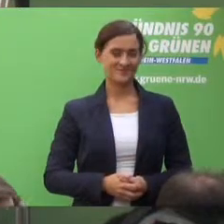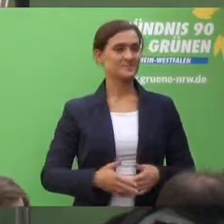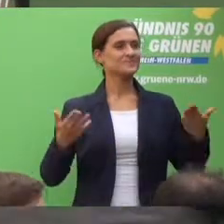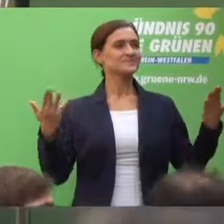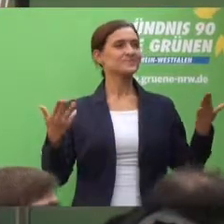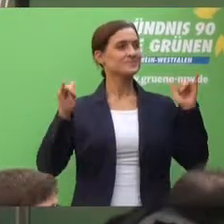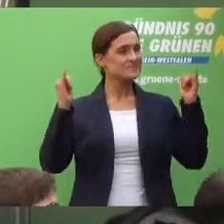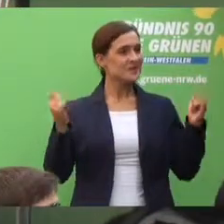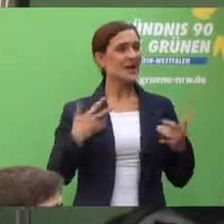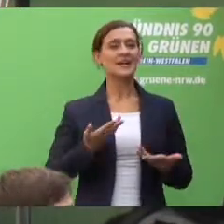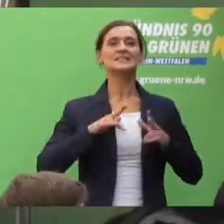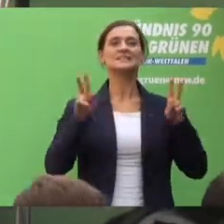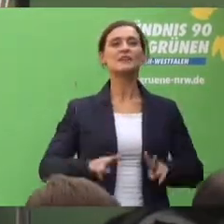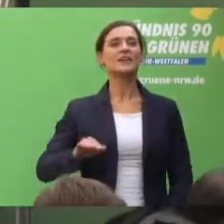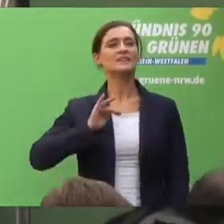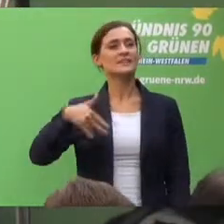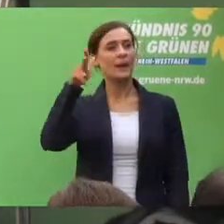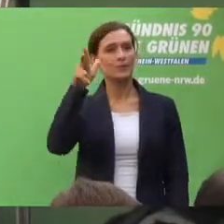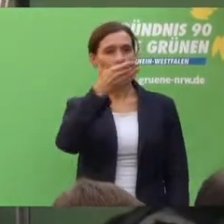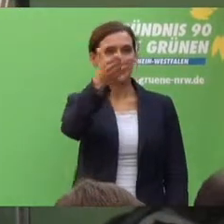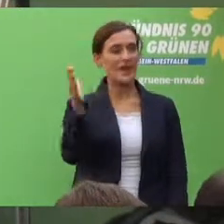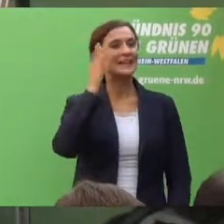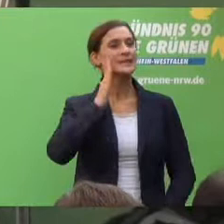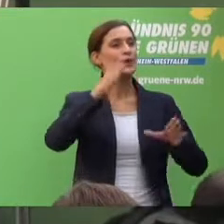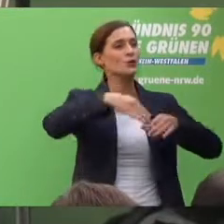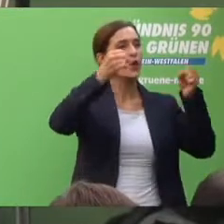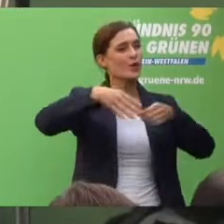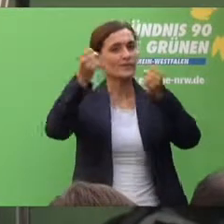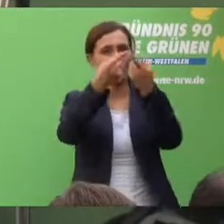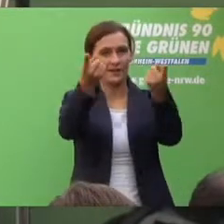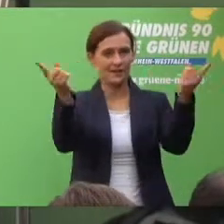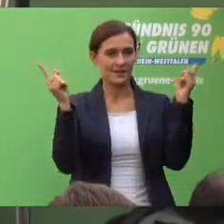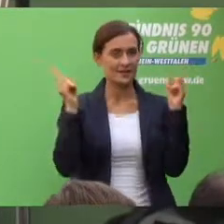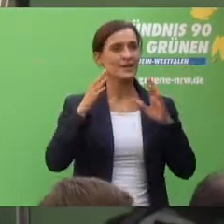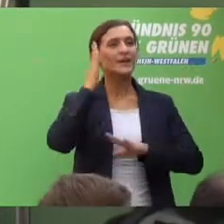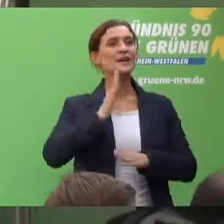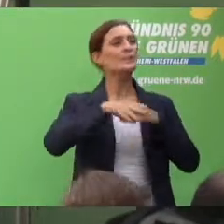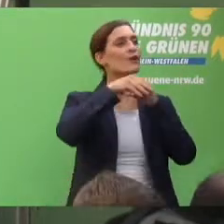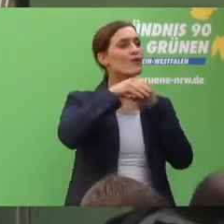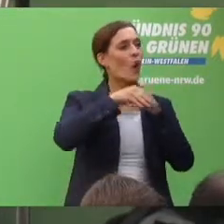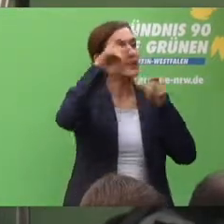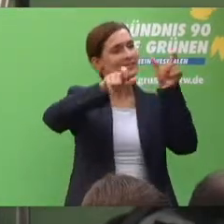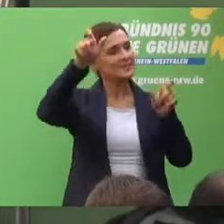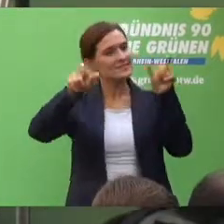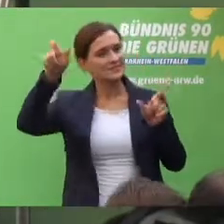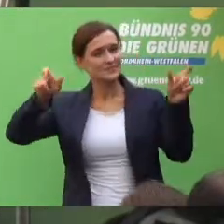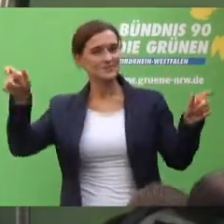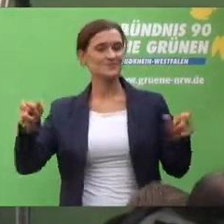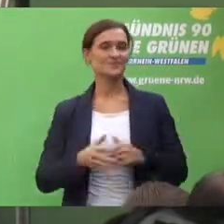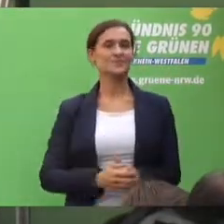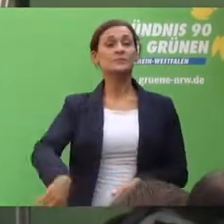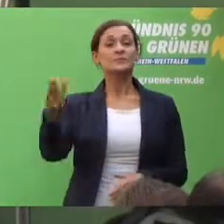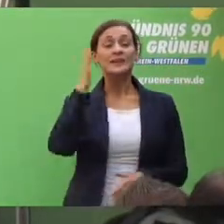Ja, meine Damen und Herren, liebe Kölnerinnen und Kölner, liebe Freundinnen und Freunde,